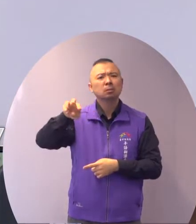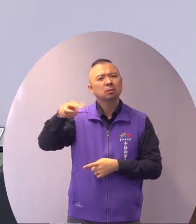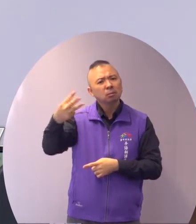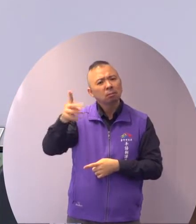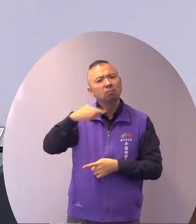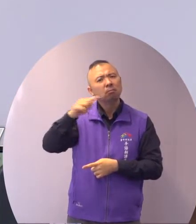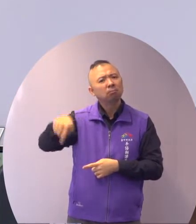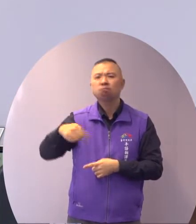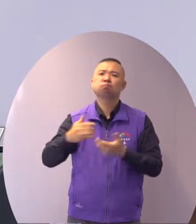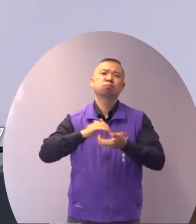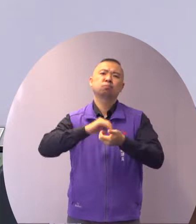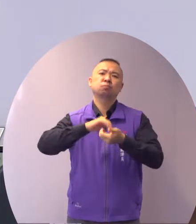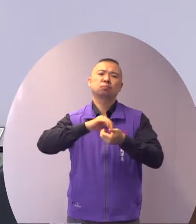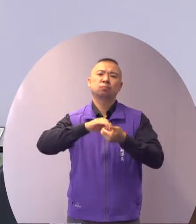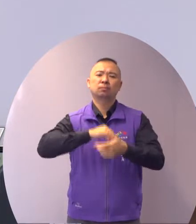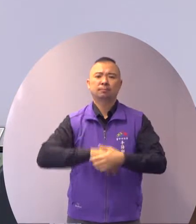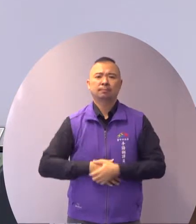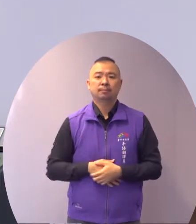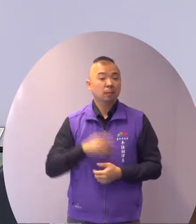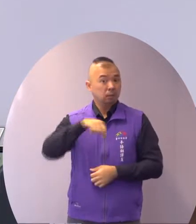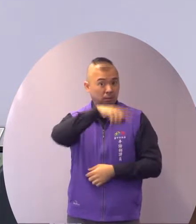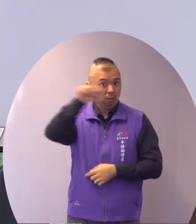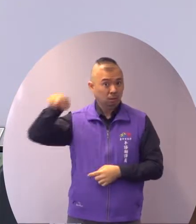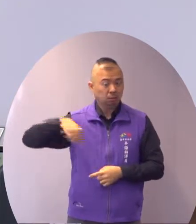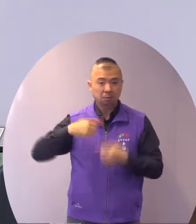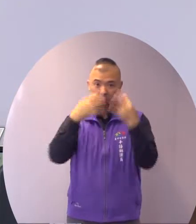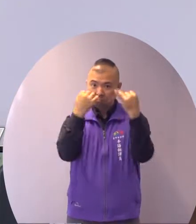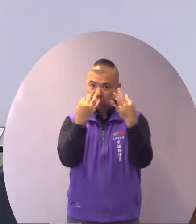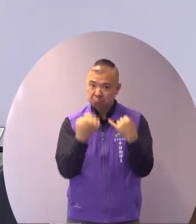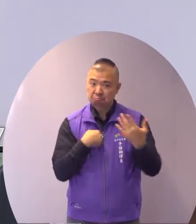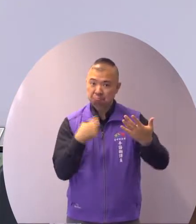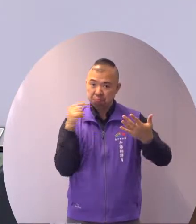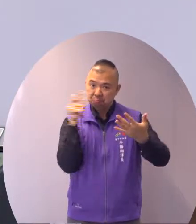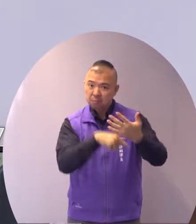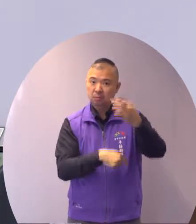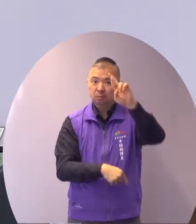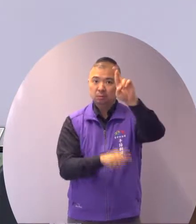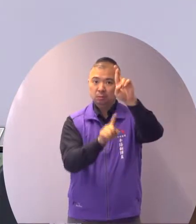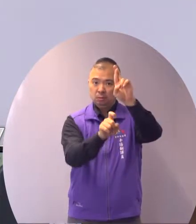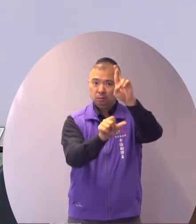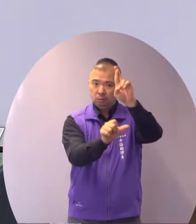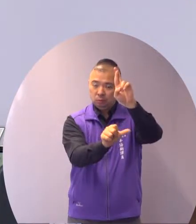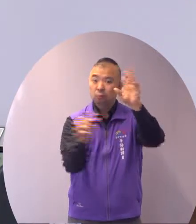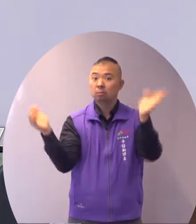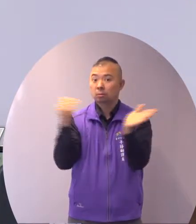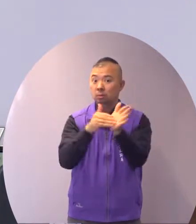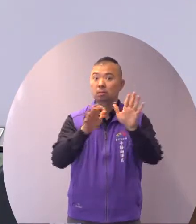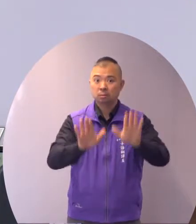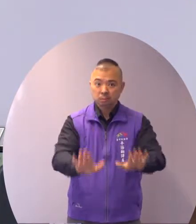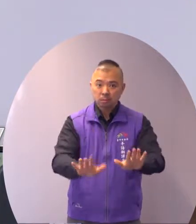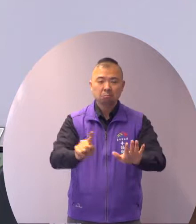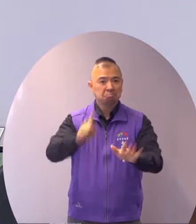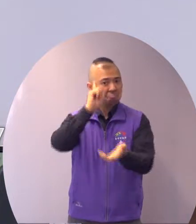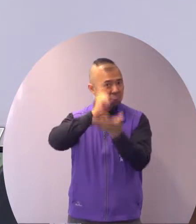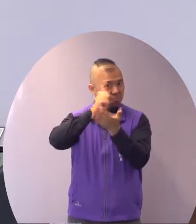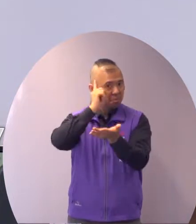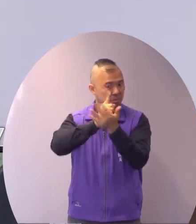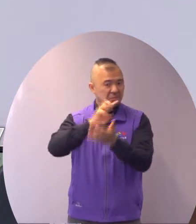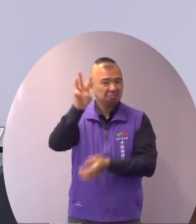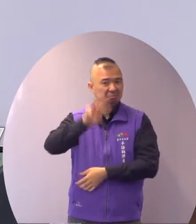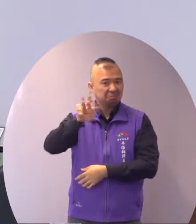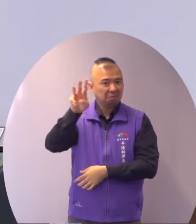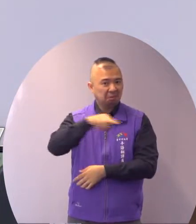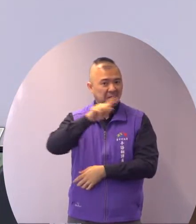降。可是呢，大家可以看到，现在从12月中旬以来，那几乎每天都破